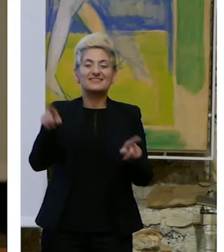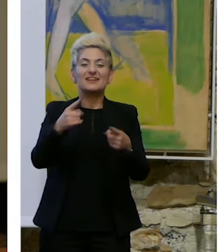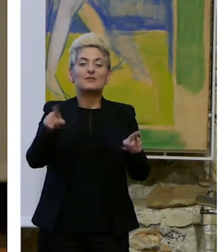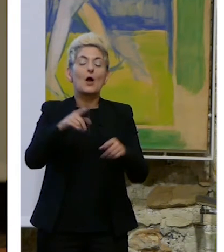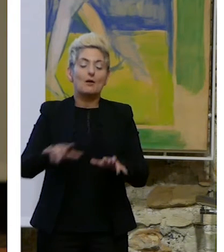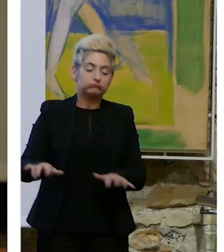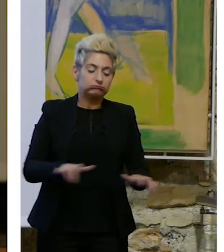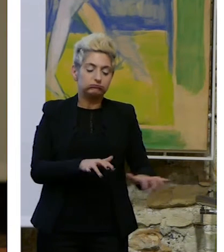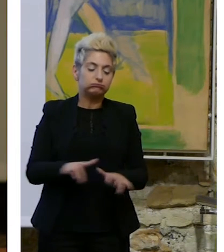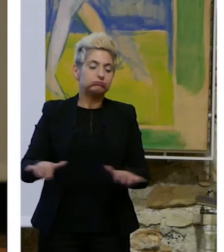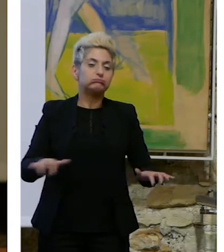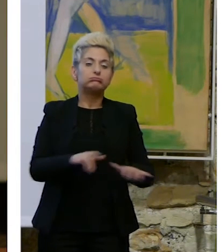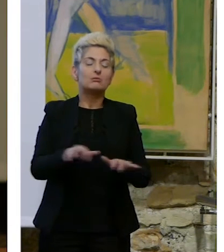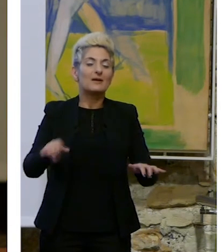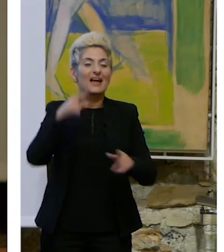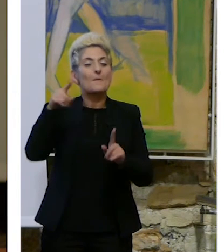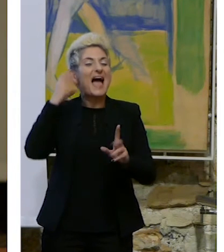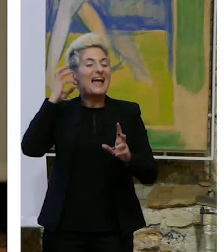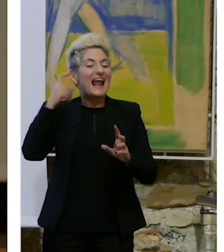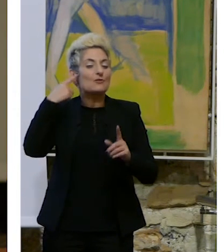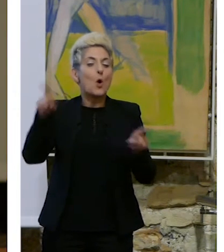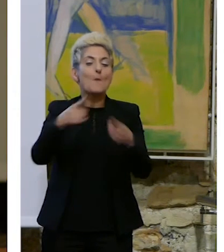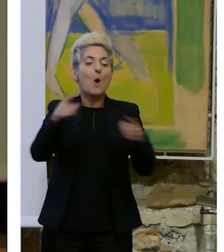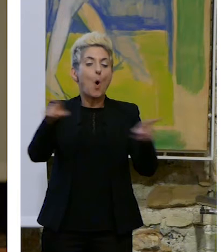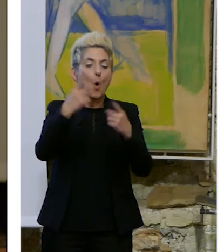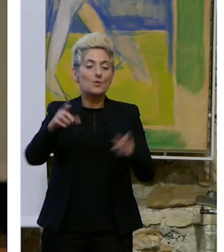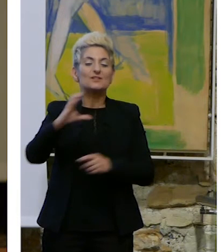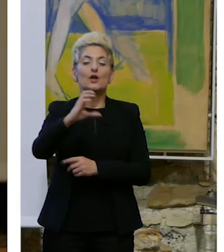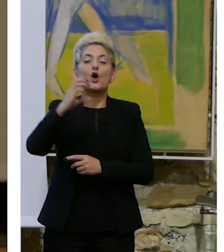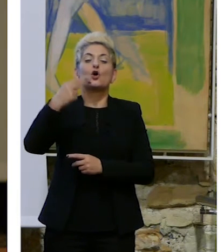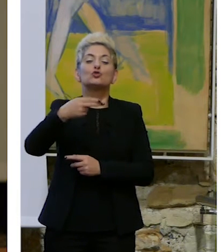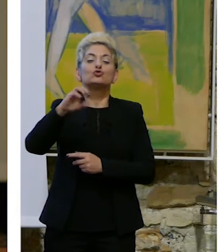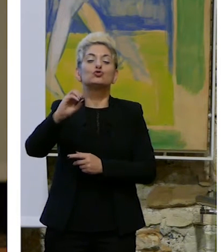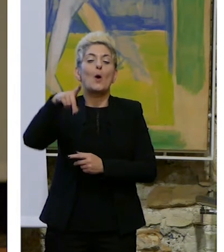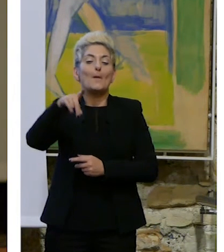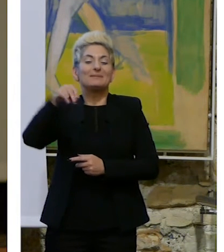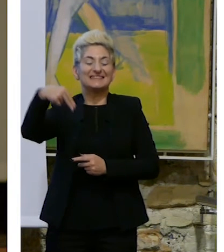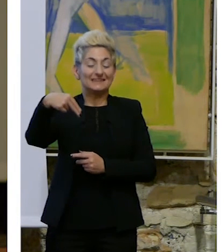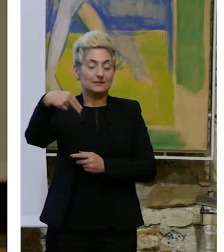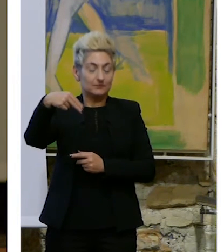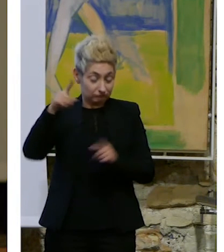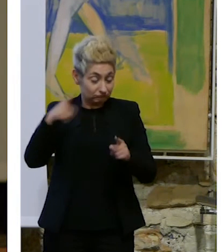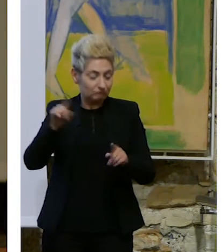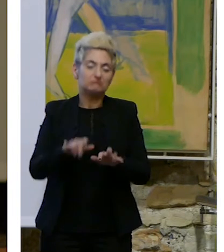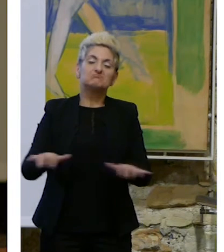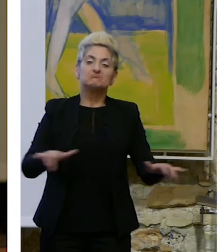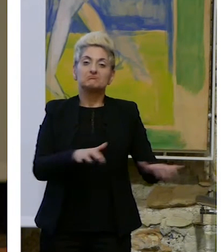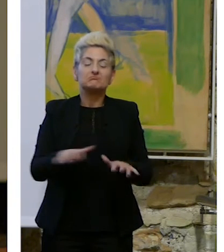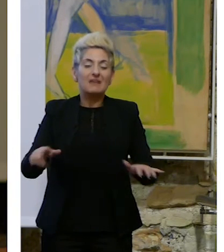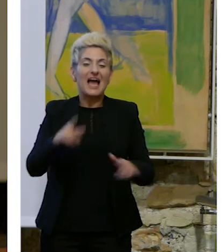noi apriamo la finestra, ci diciamo: ma che bravo quello che c'è un pianoforte a coda sullo yacht, perché avremo